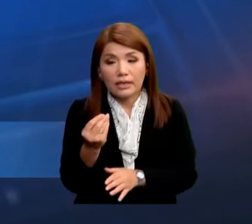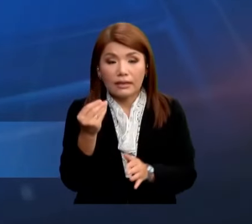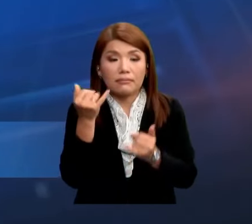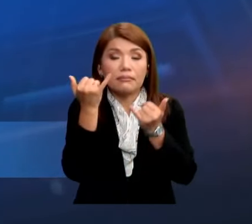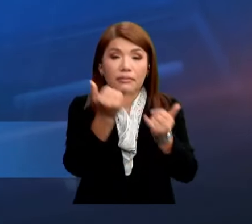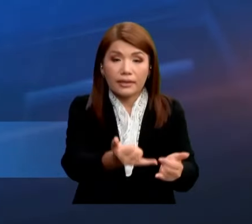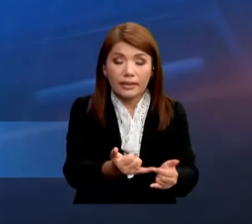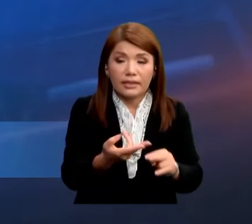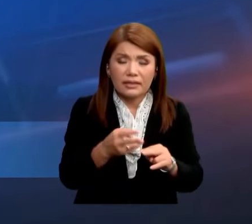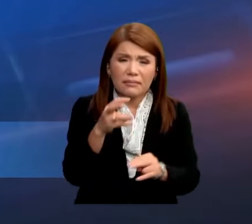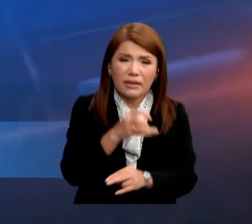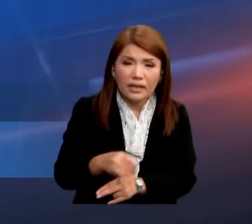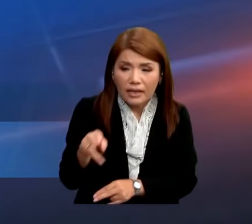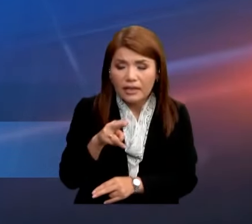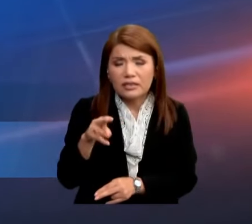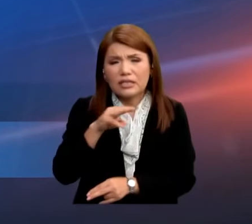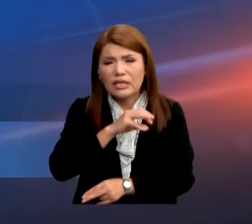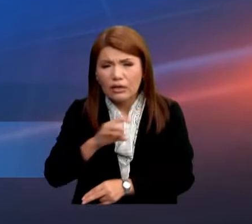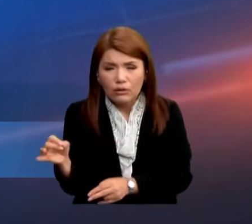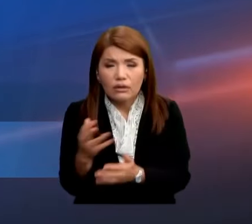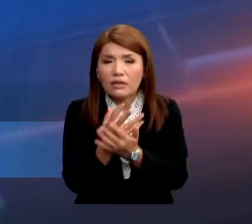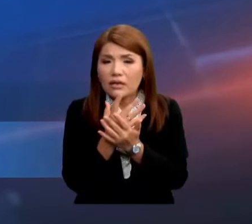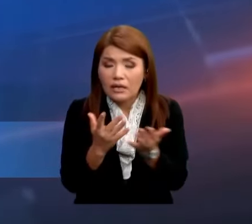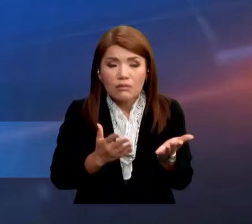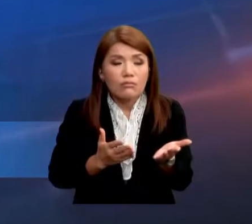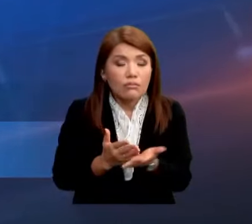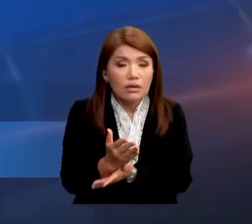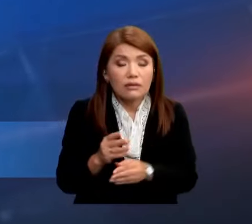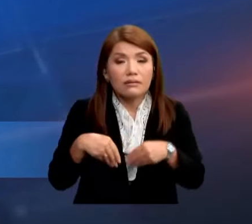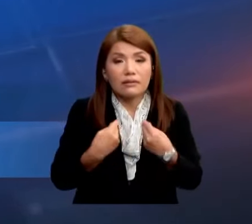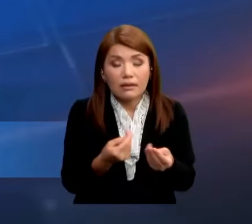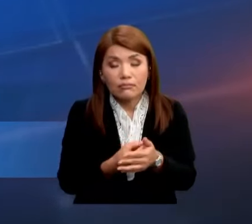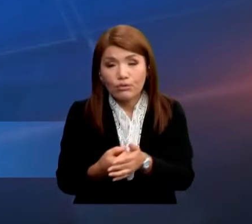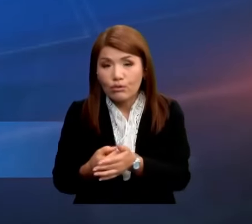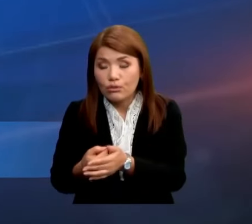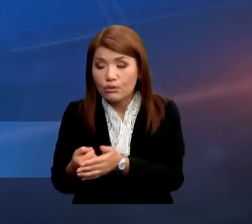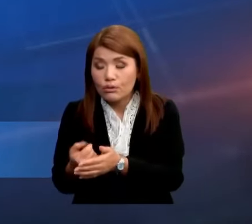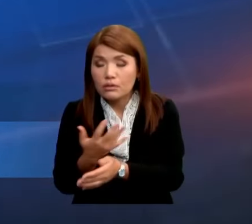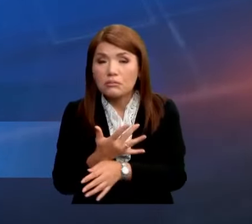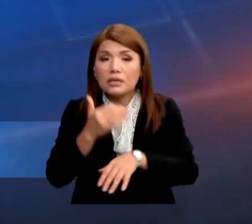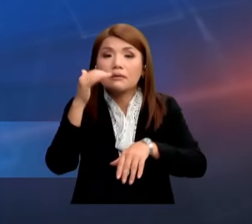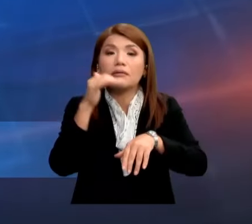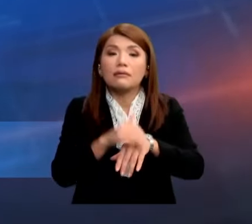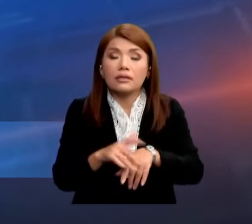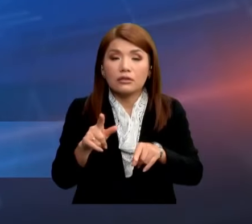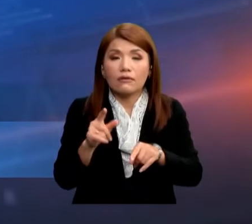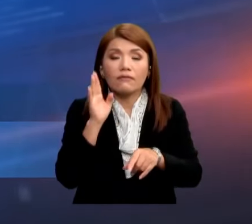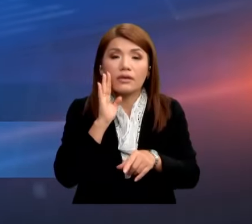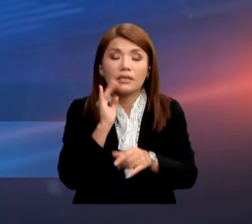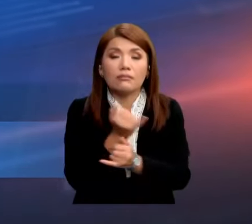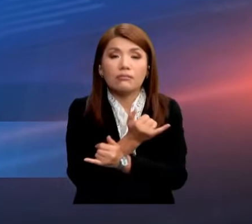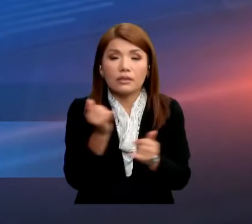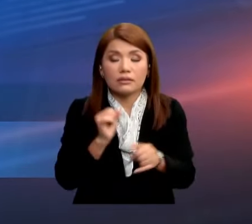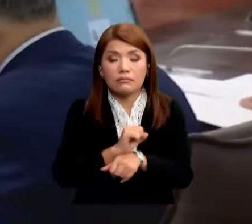выделяются Эти миллиарды И триллионы это всё направлено на то чтобы добить основу для водообеспечения